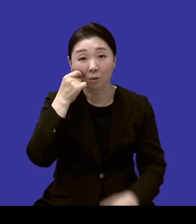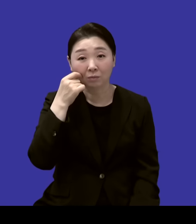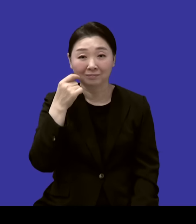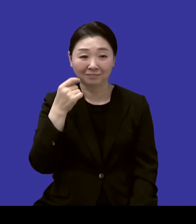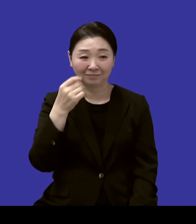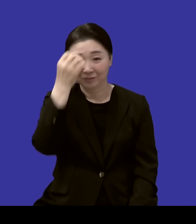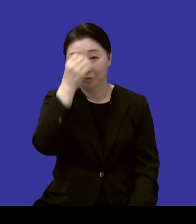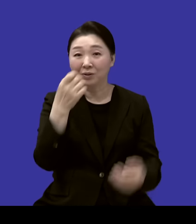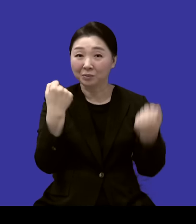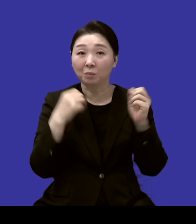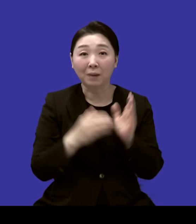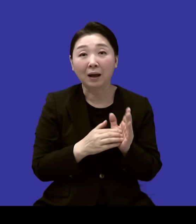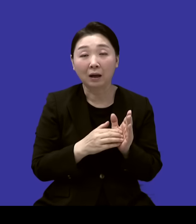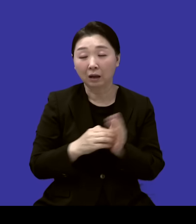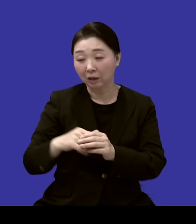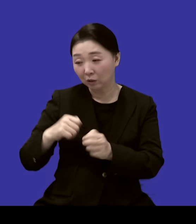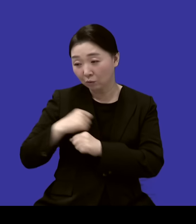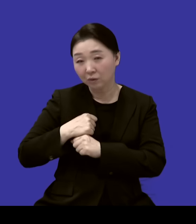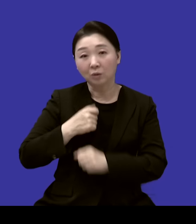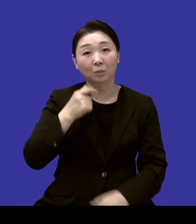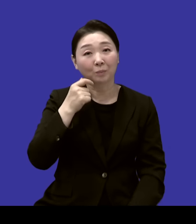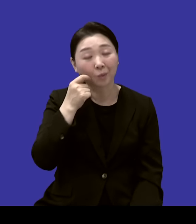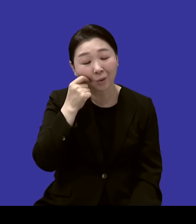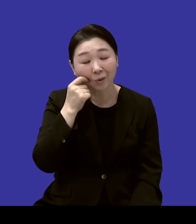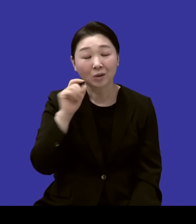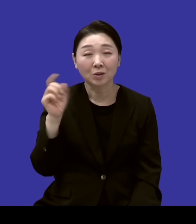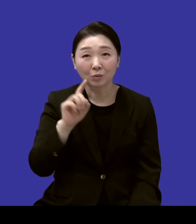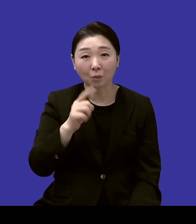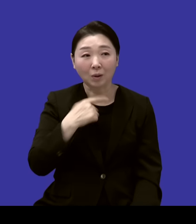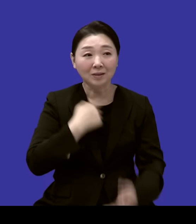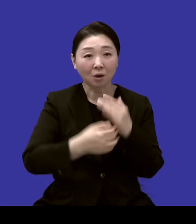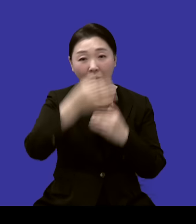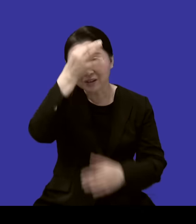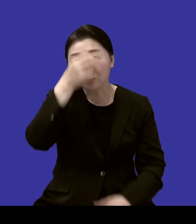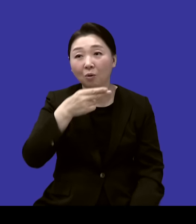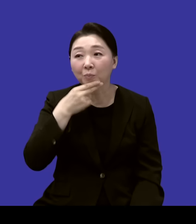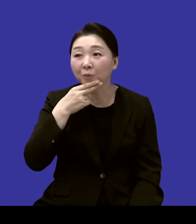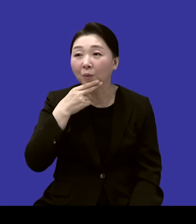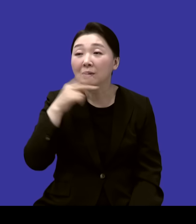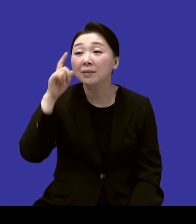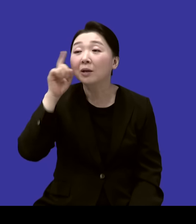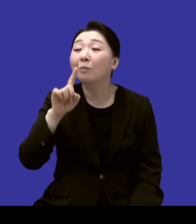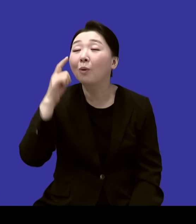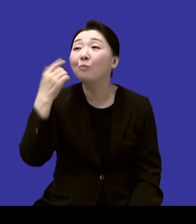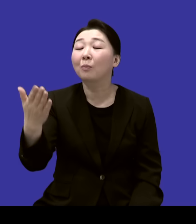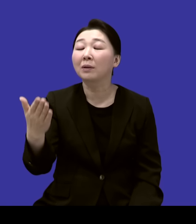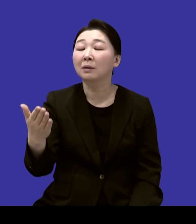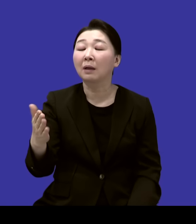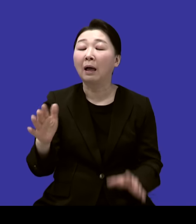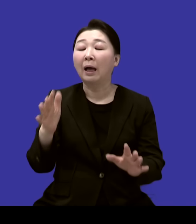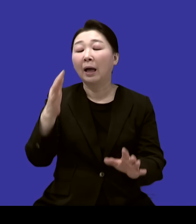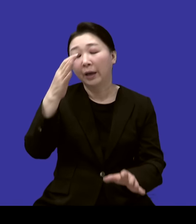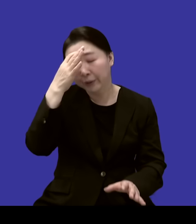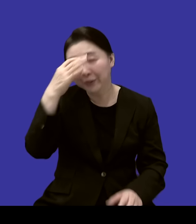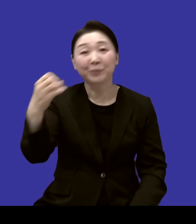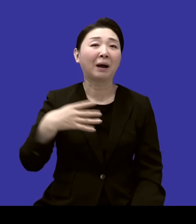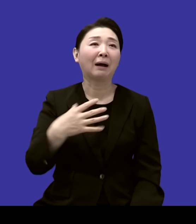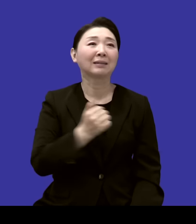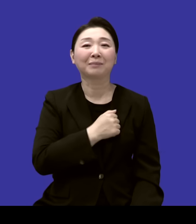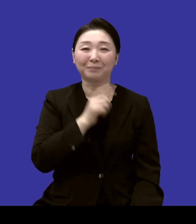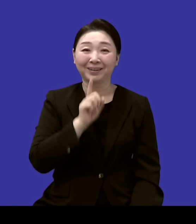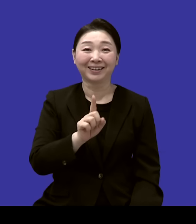고졸이고 군대도 못 갔고 예. 스펙도 없습니다. 어떤 생각이 드세요? 이렇게 예. 물어보면 많은 집사님들이 한숨 쉬시거든요.